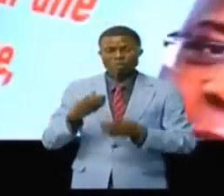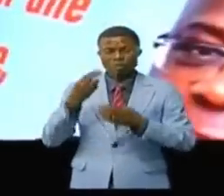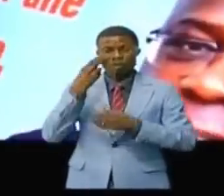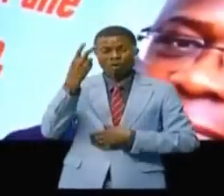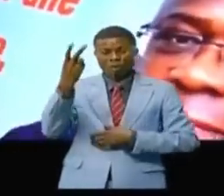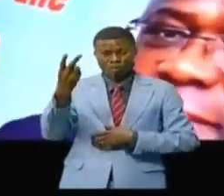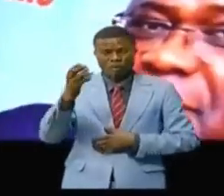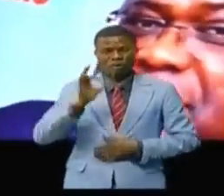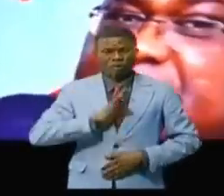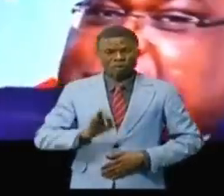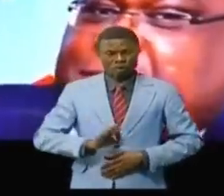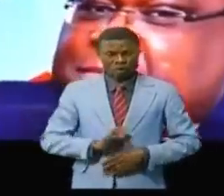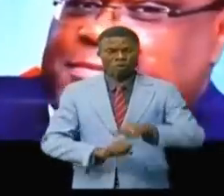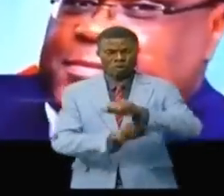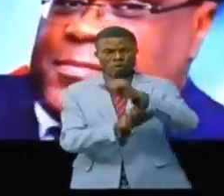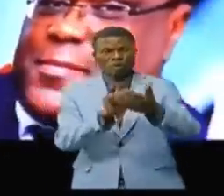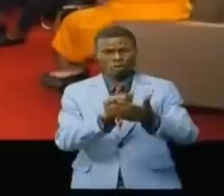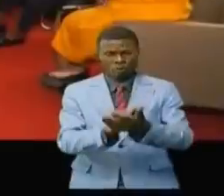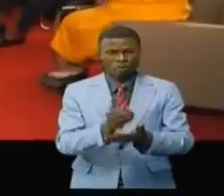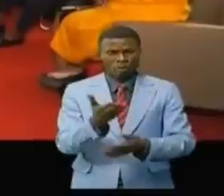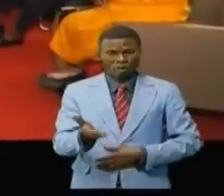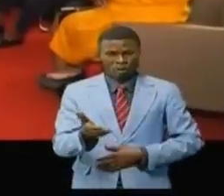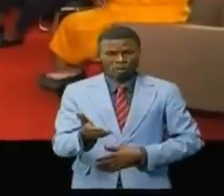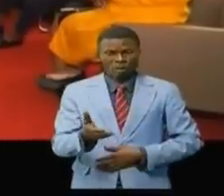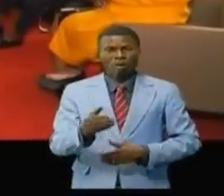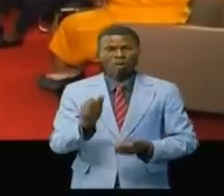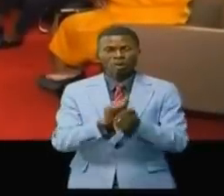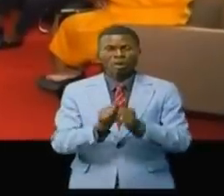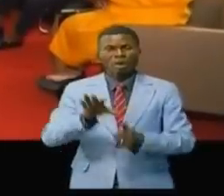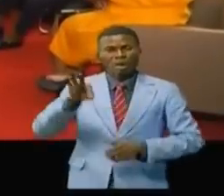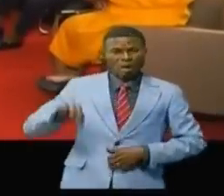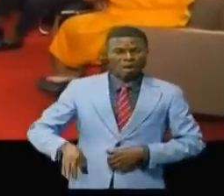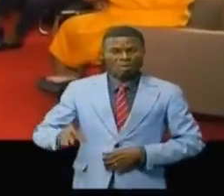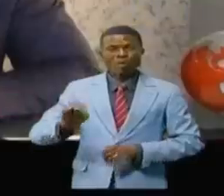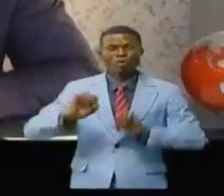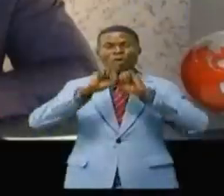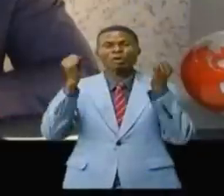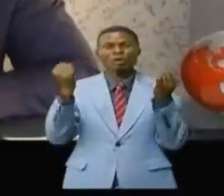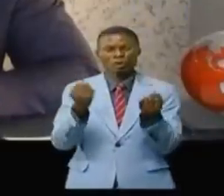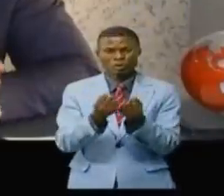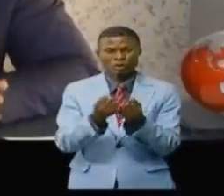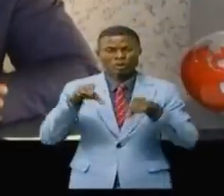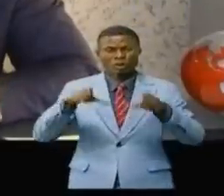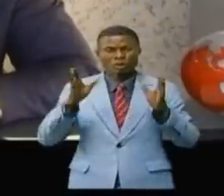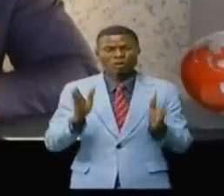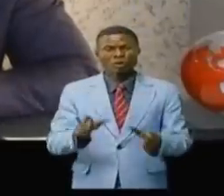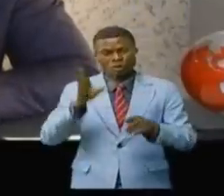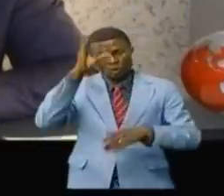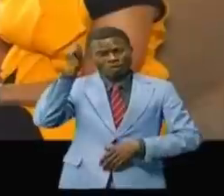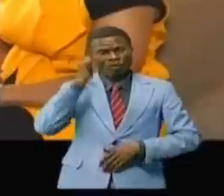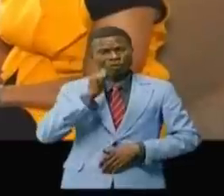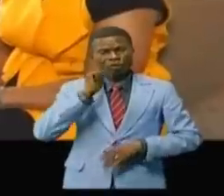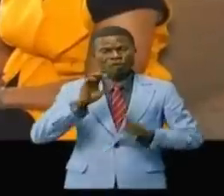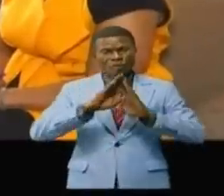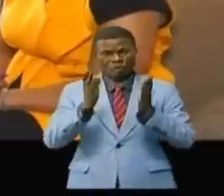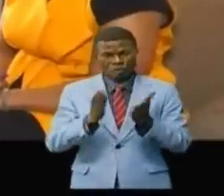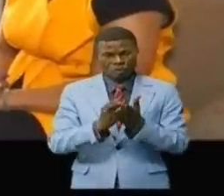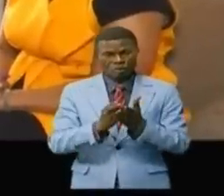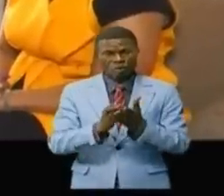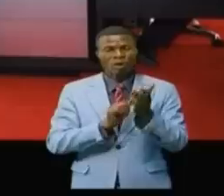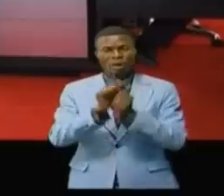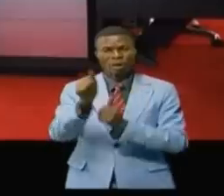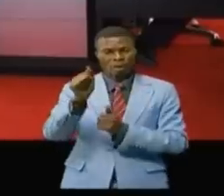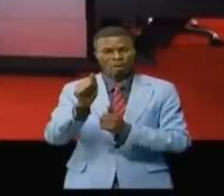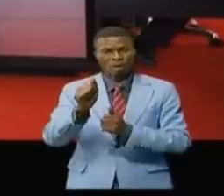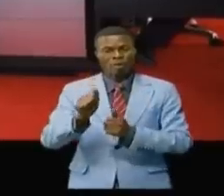du chef de l'État Félix-Antoine Tshisekedi Tshilombo, celle du bien-être social des Congolaises et Congolais qui passe par l'atteinte